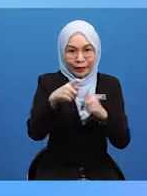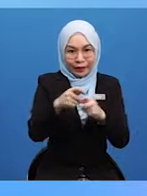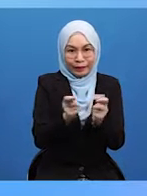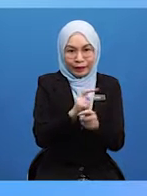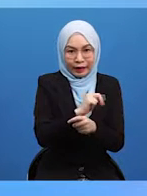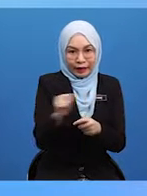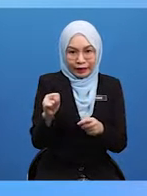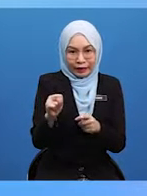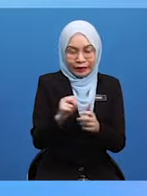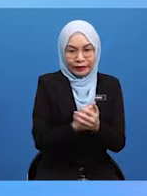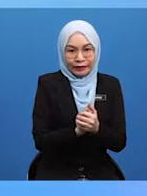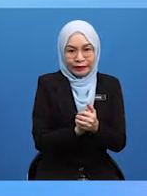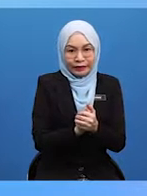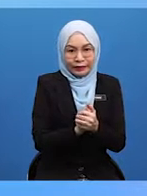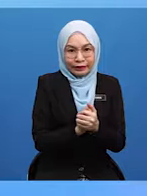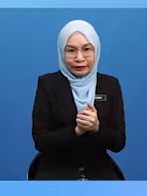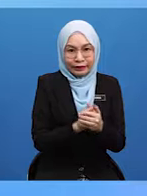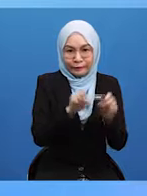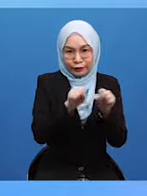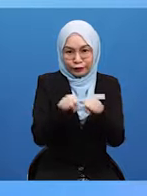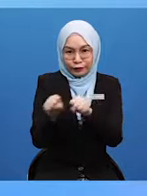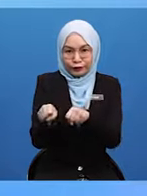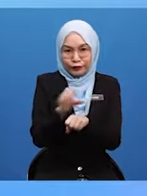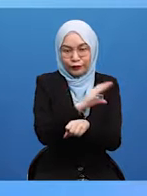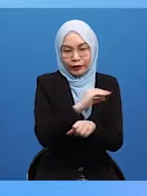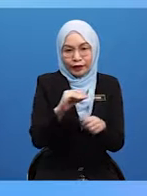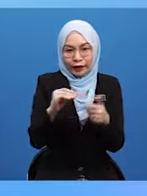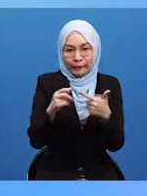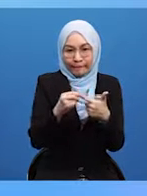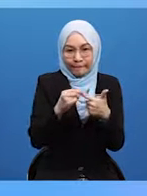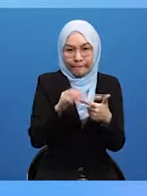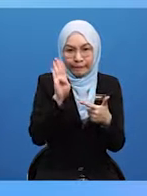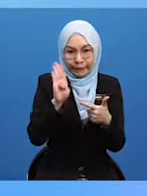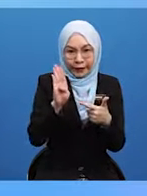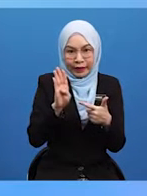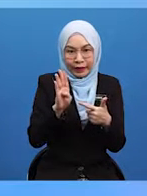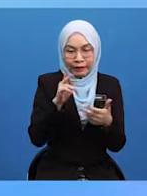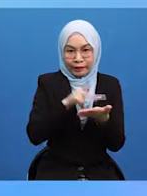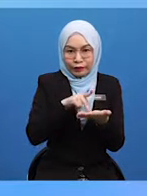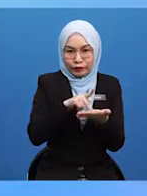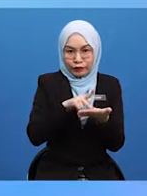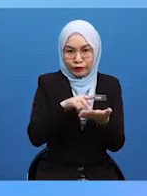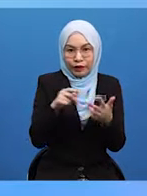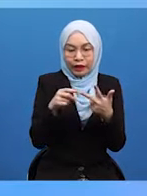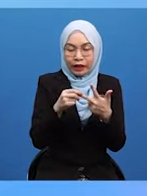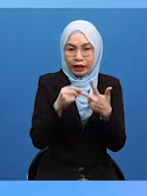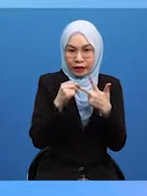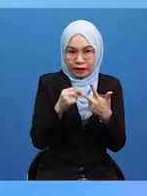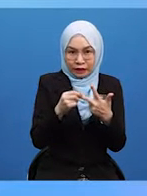B. Pola pertempatan berpusat. C. Pola